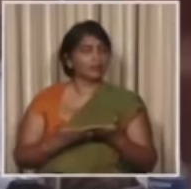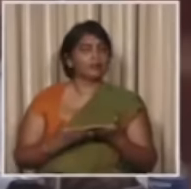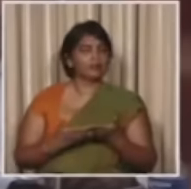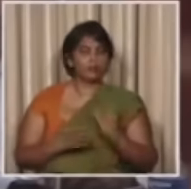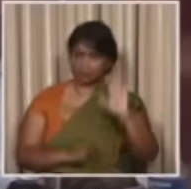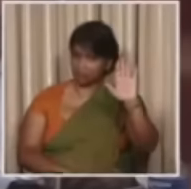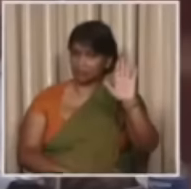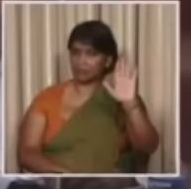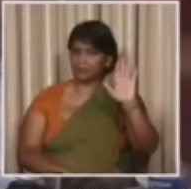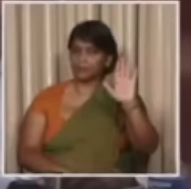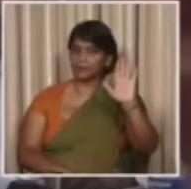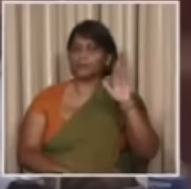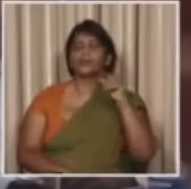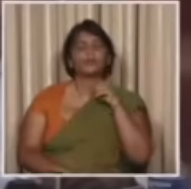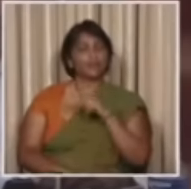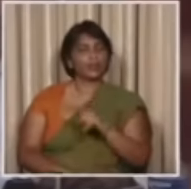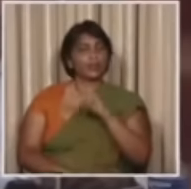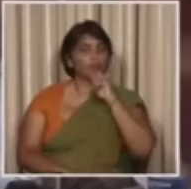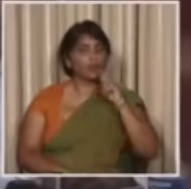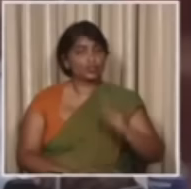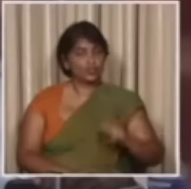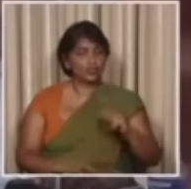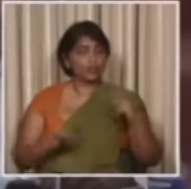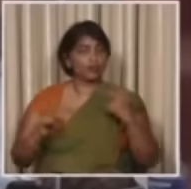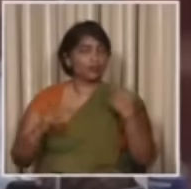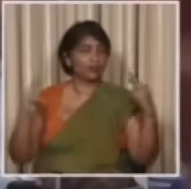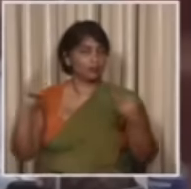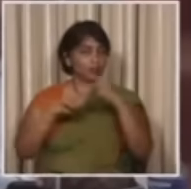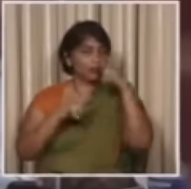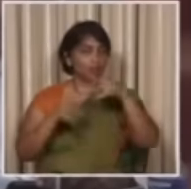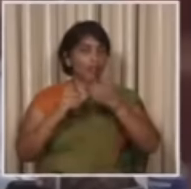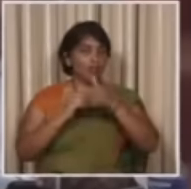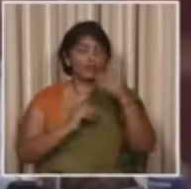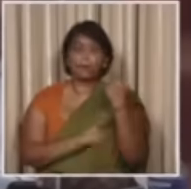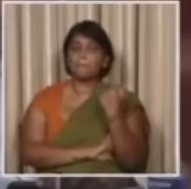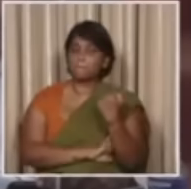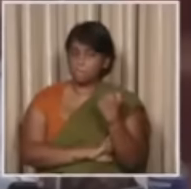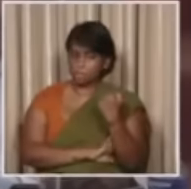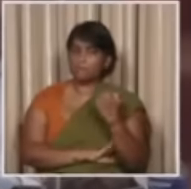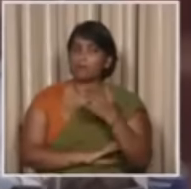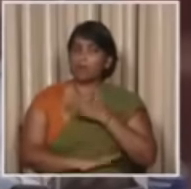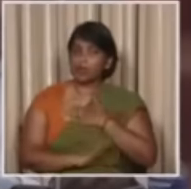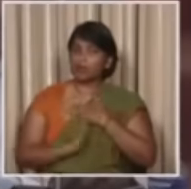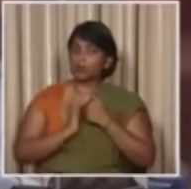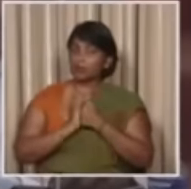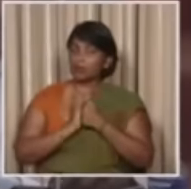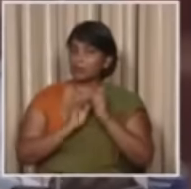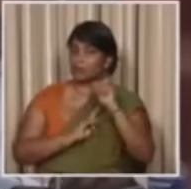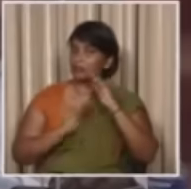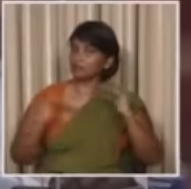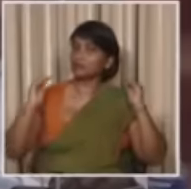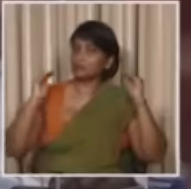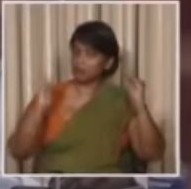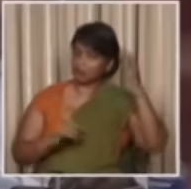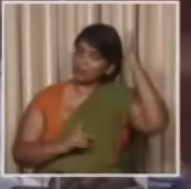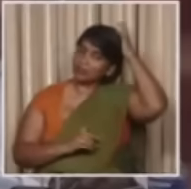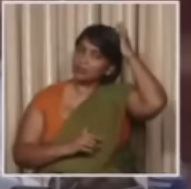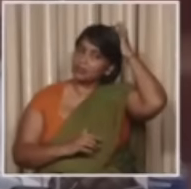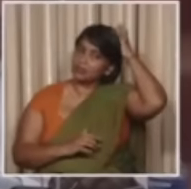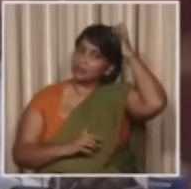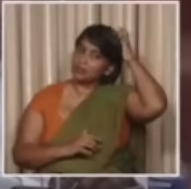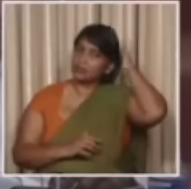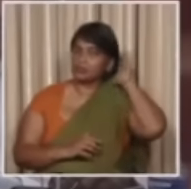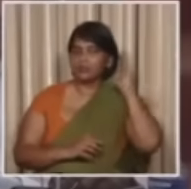පොඩ්ඩක් ශ්‍රේෂ්ඨාධිකරණය විශ්වකාරරු අයි කිරීමේ බලය තියෙන්නේ අපිට. අපි අපි උත්තරීතරයි. අපි